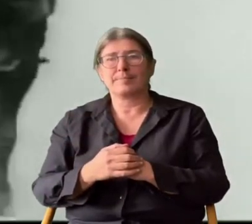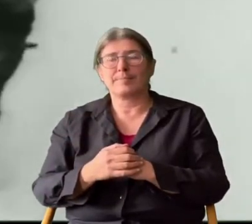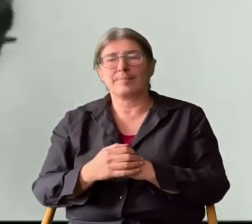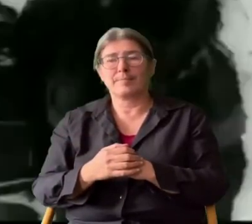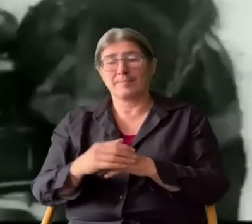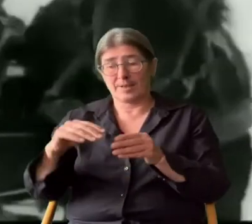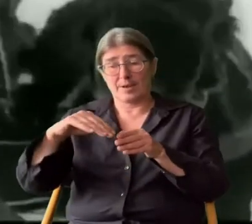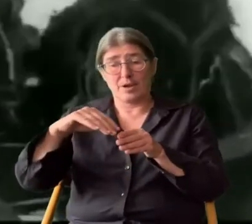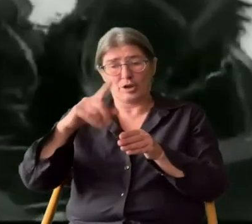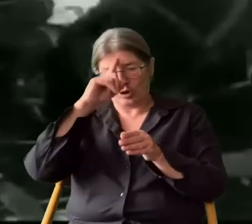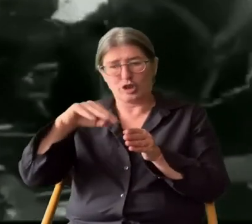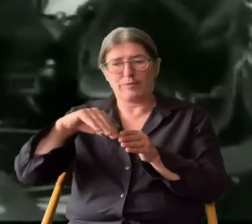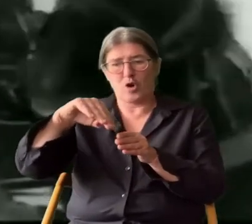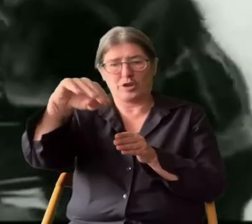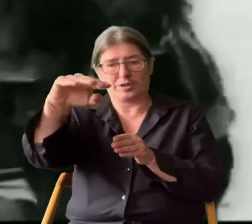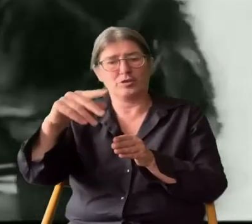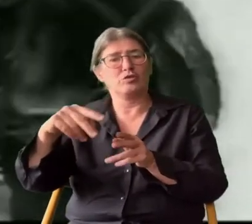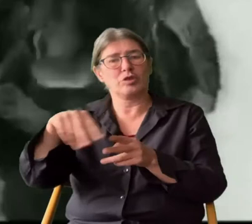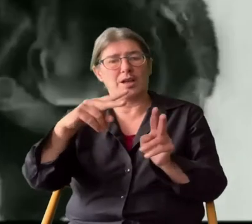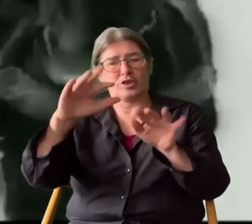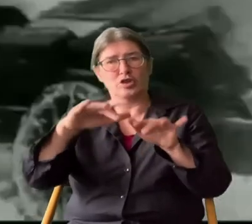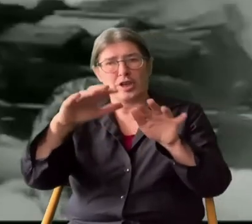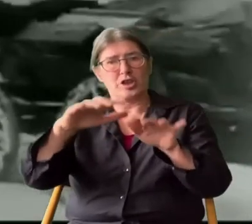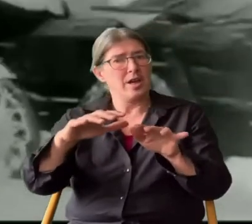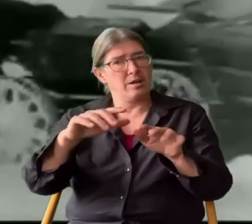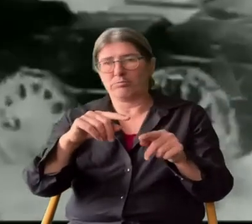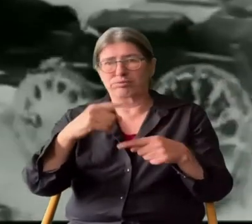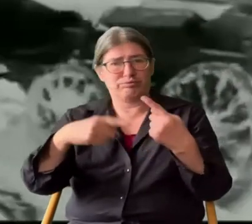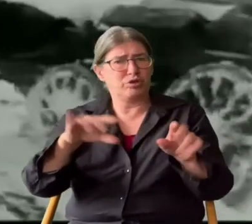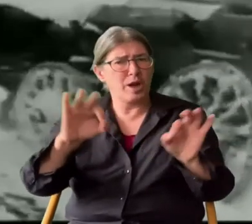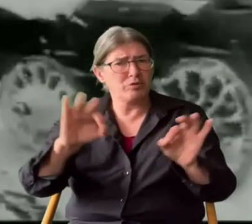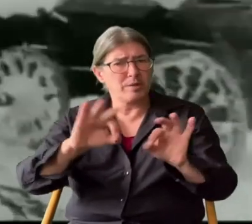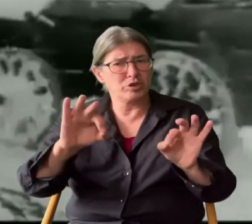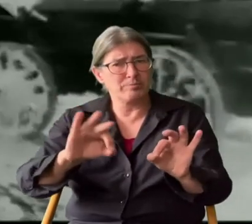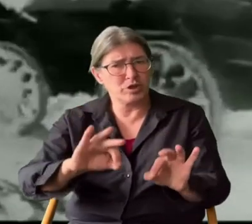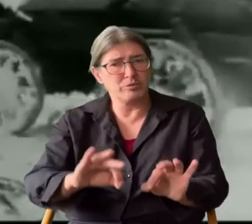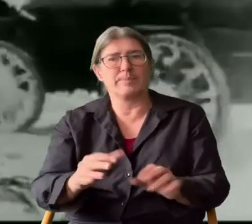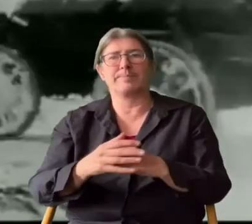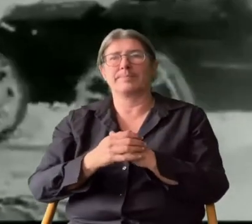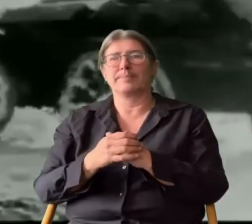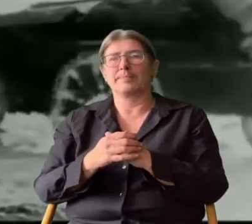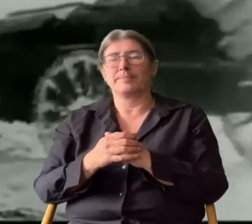Hinter der deutschen Frontlinie, auf verschneiten Straßen, nimmt die Tragödie ihren Lauf.